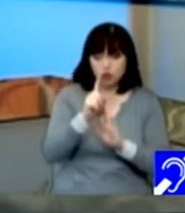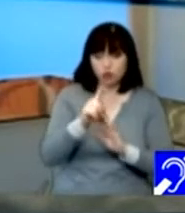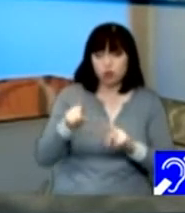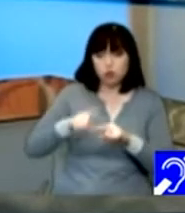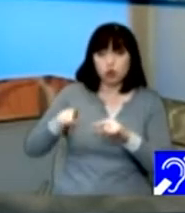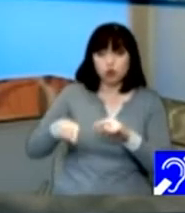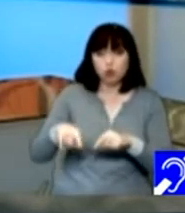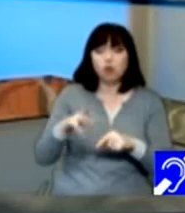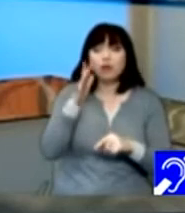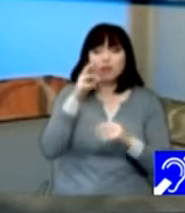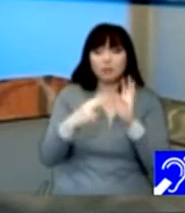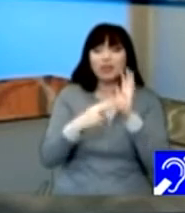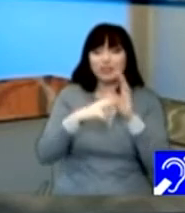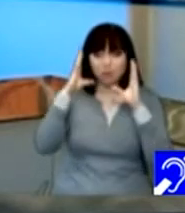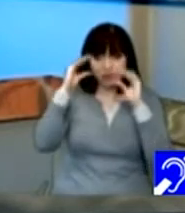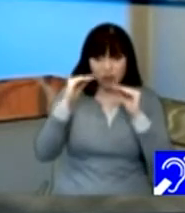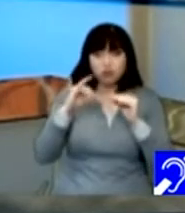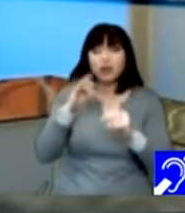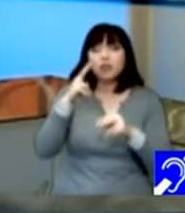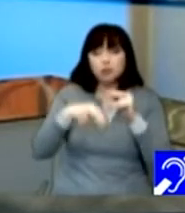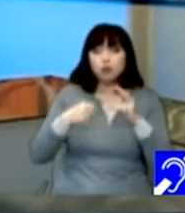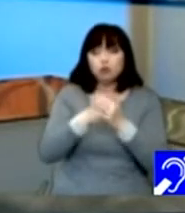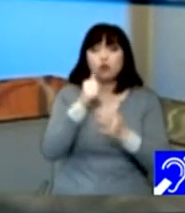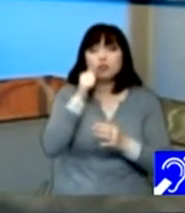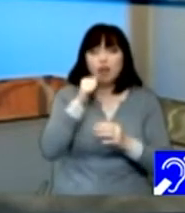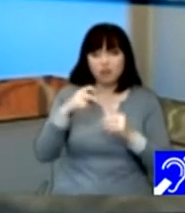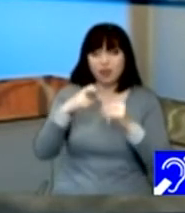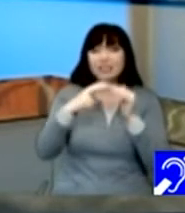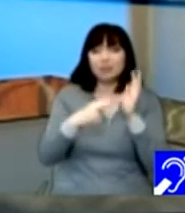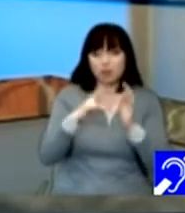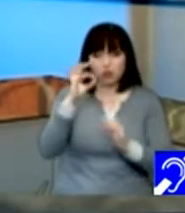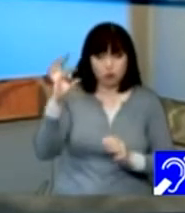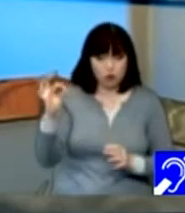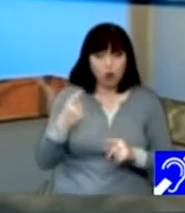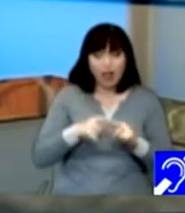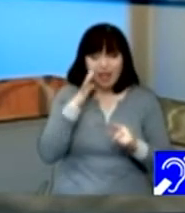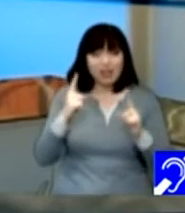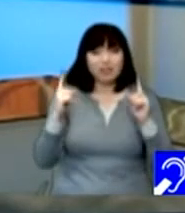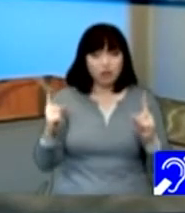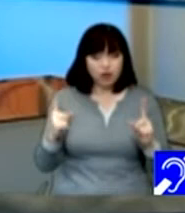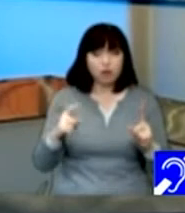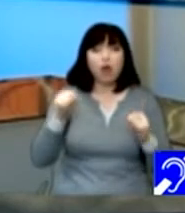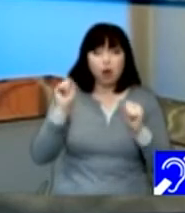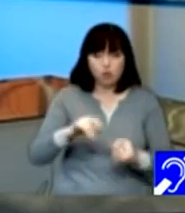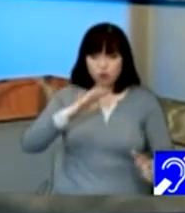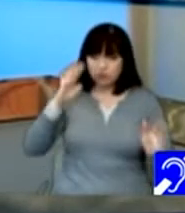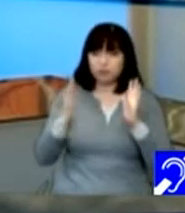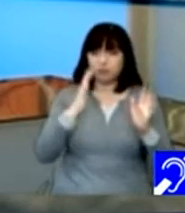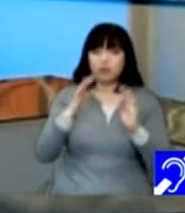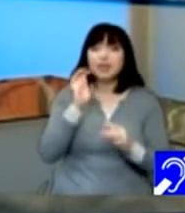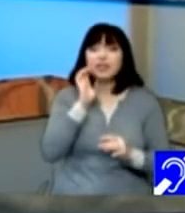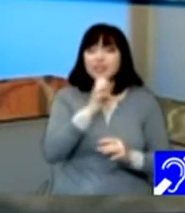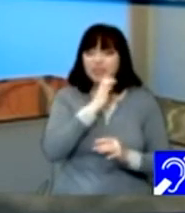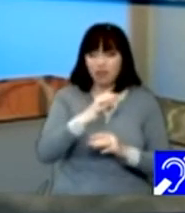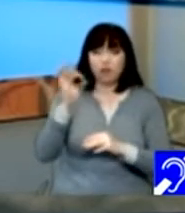minute la ora 19 și va expira mâine la ora 17. În acest interval se prevăd intensificări ale vântului nord-vestic